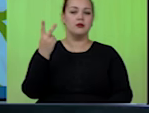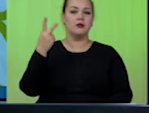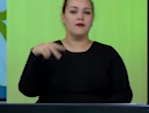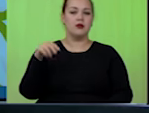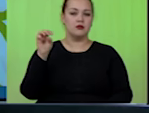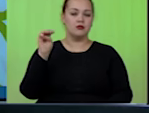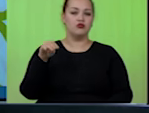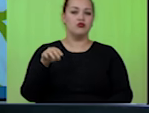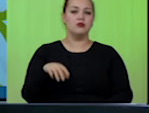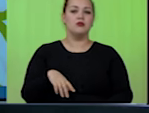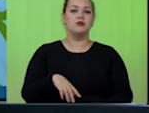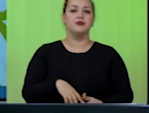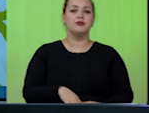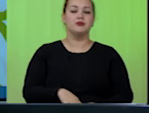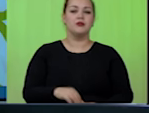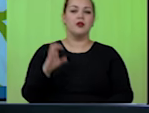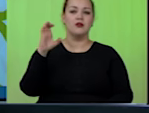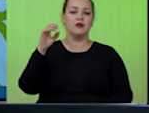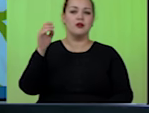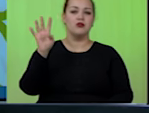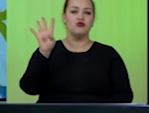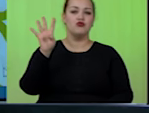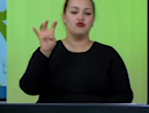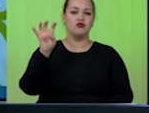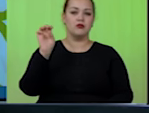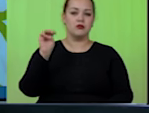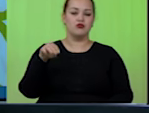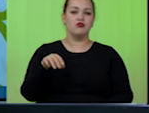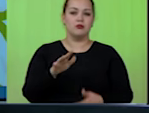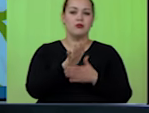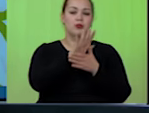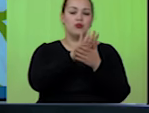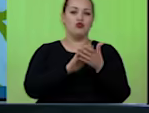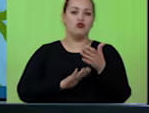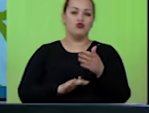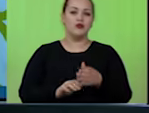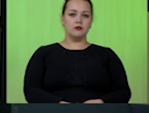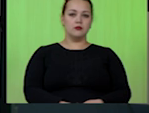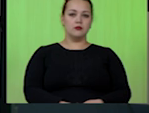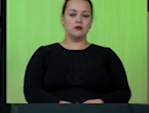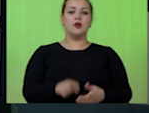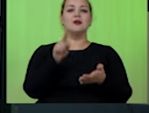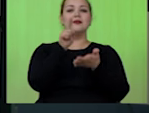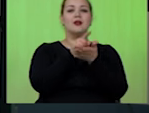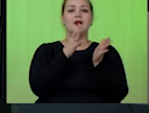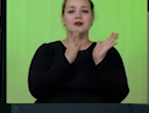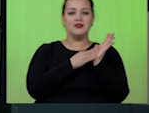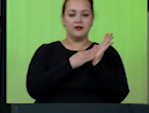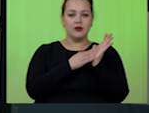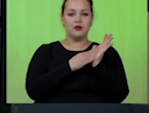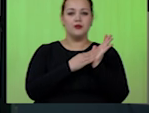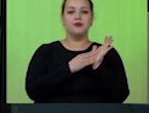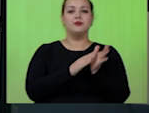20. С. 400. Продолжаем дальше. Задание